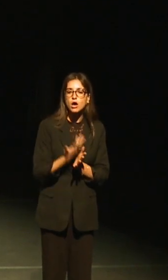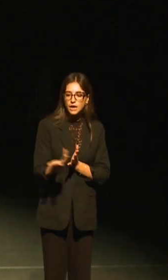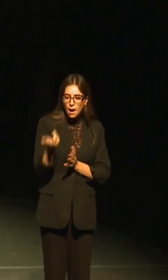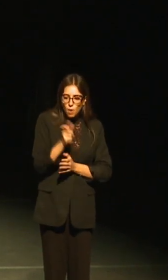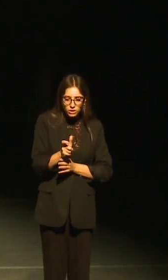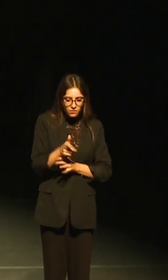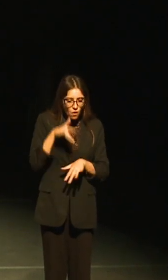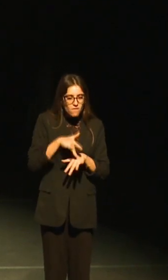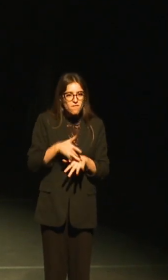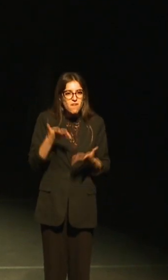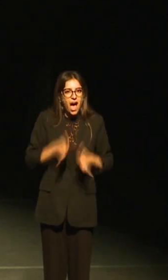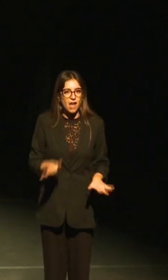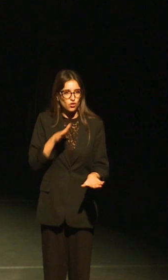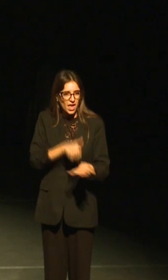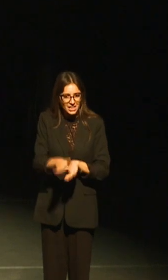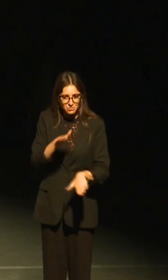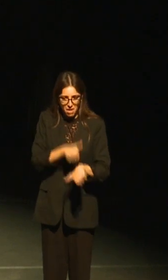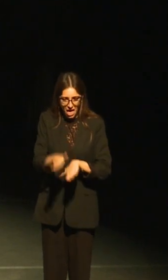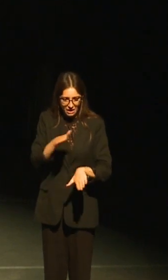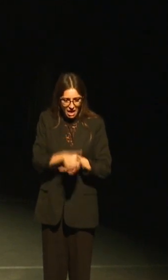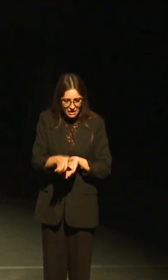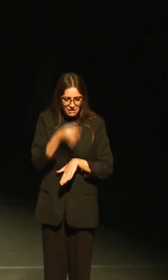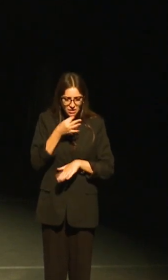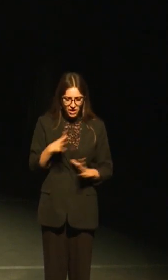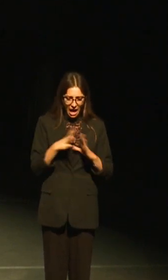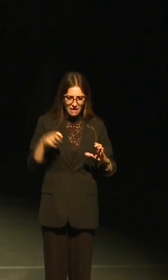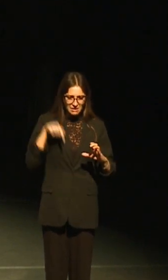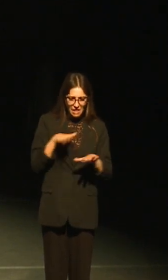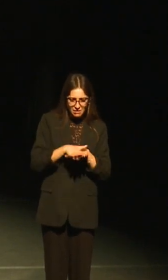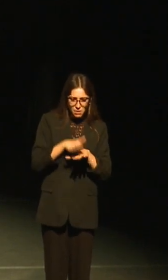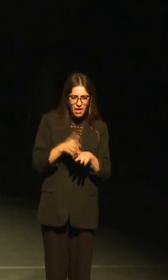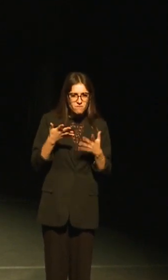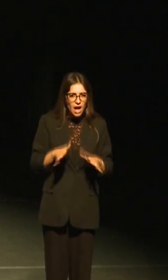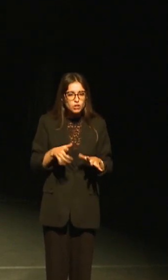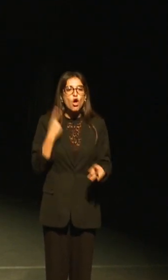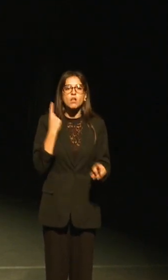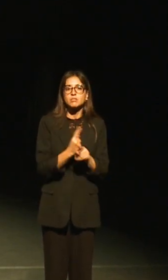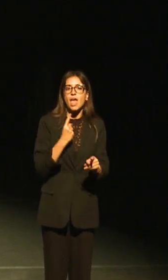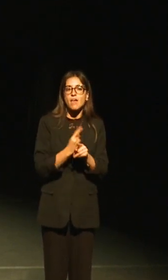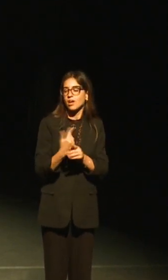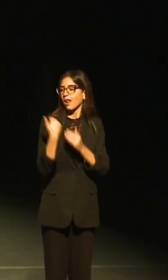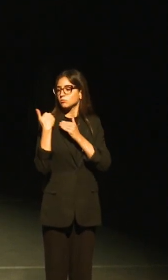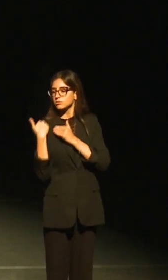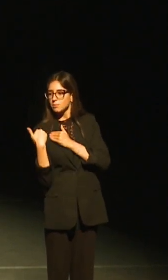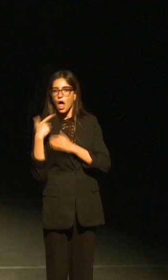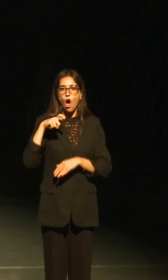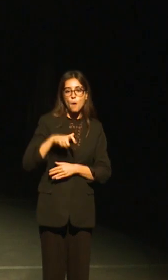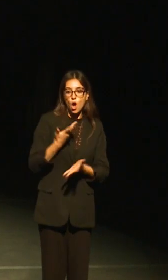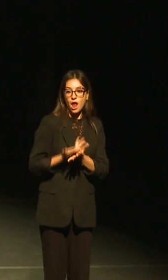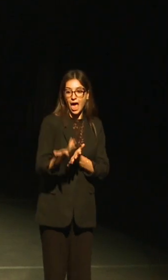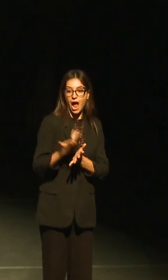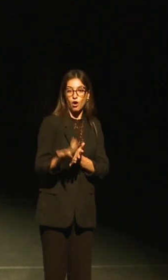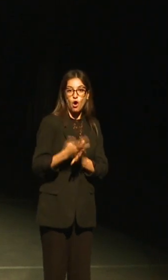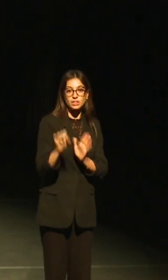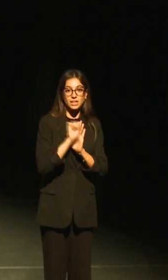l'ha vissuta per me non ha solo il diritto all'obbligo la responsabilità di raccontarla L'importante è che